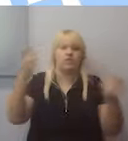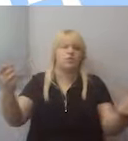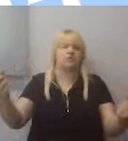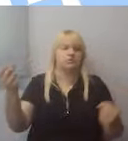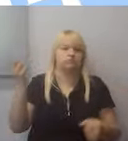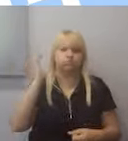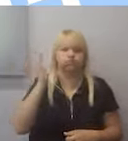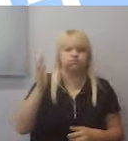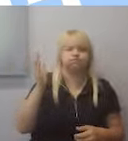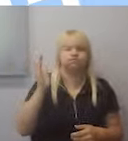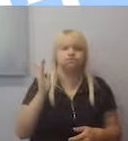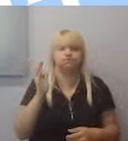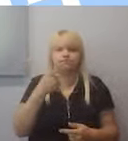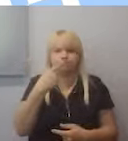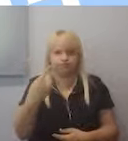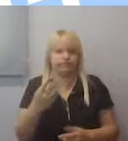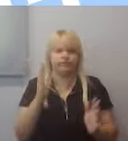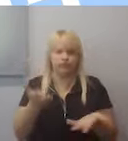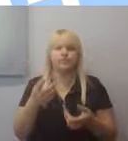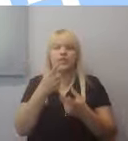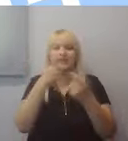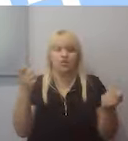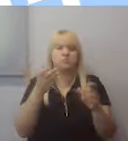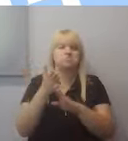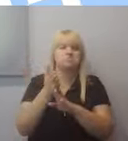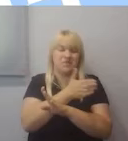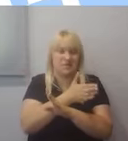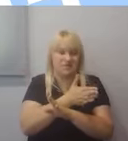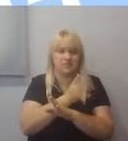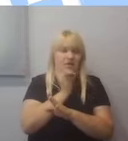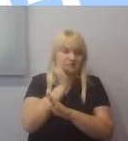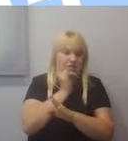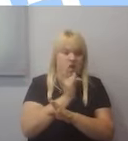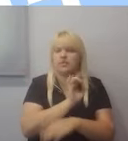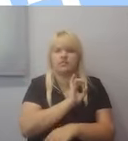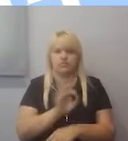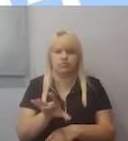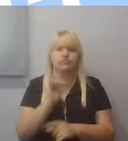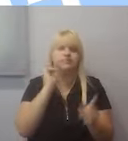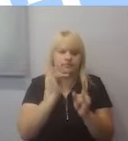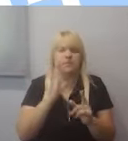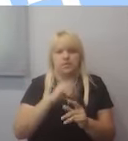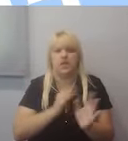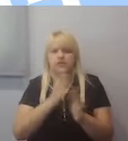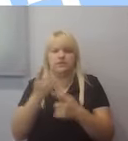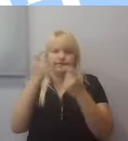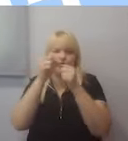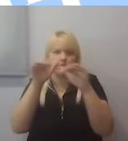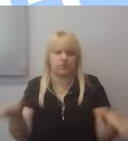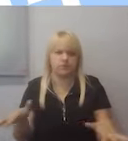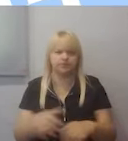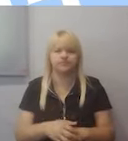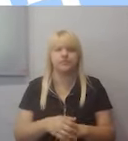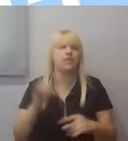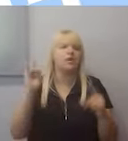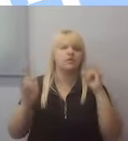informācija nekad netiks pārraidīta pirms ir ieslēgtas trauksmu sirēnas izrdot trauksmes sirēnas